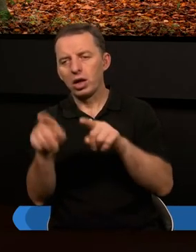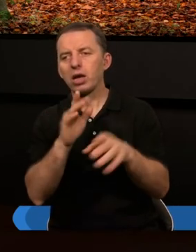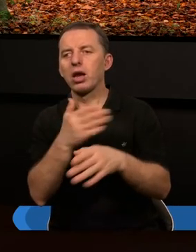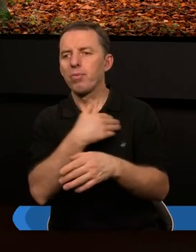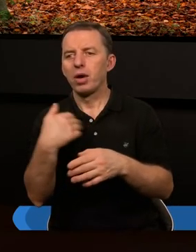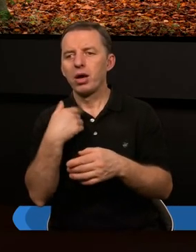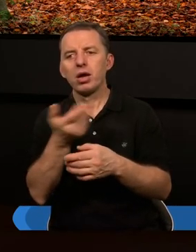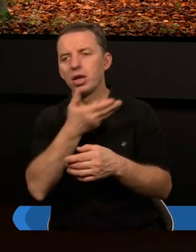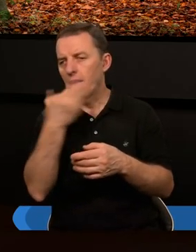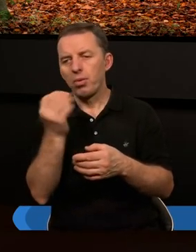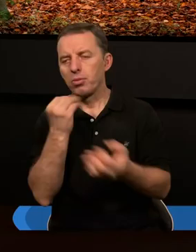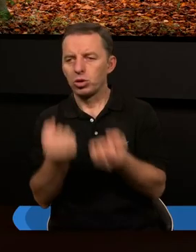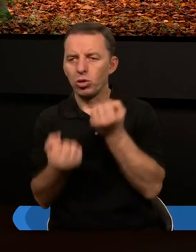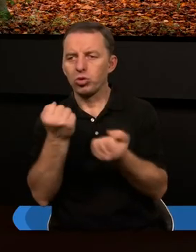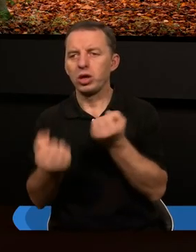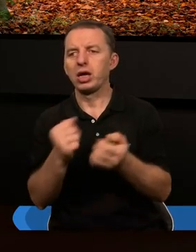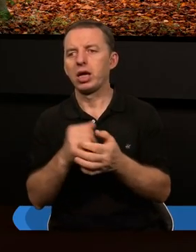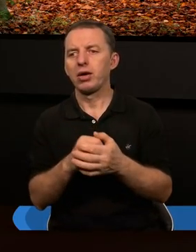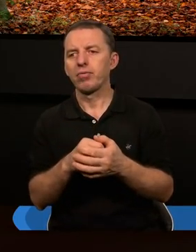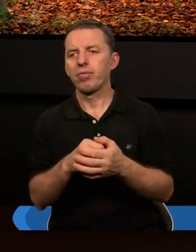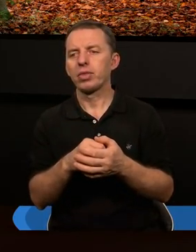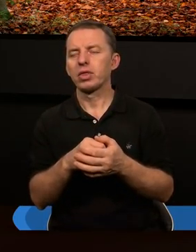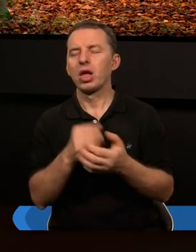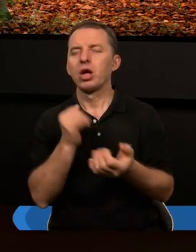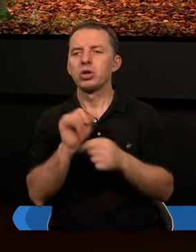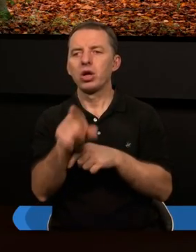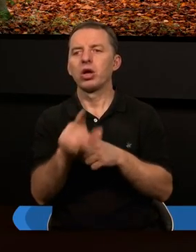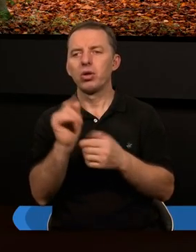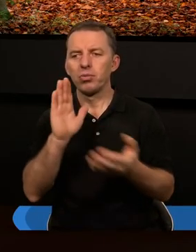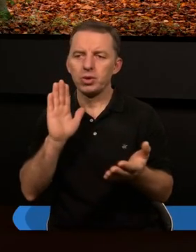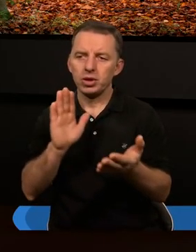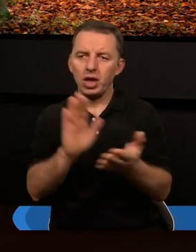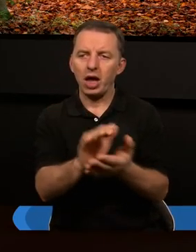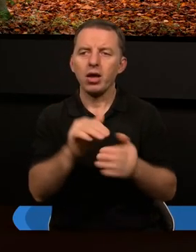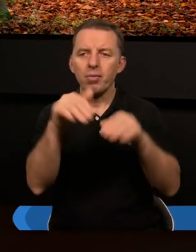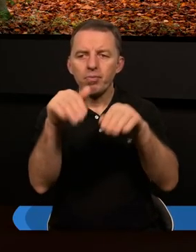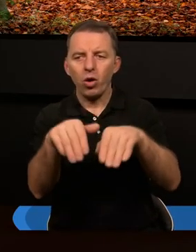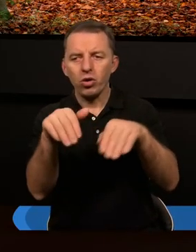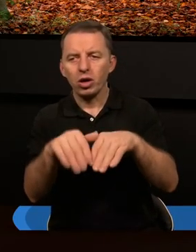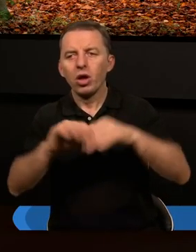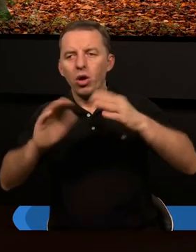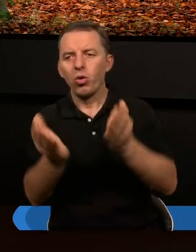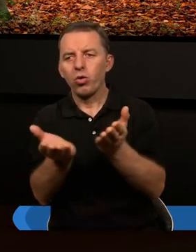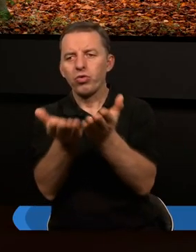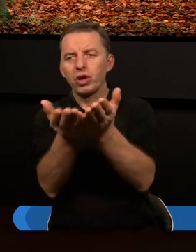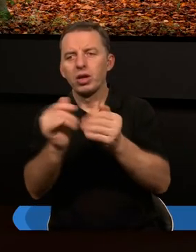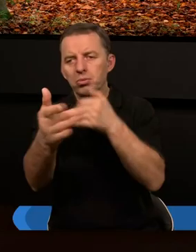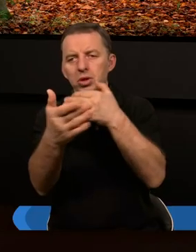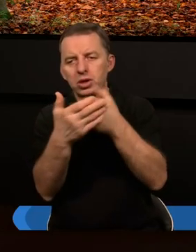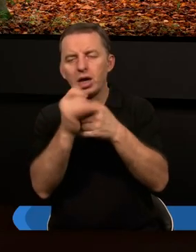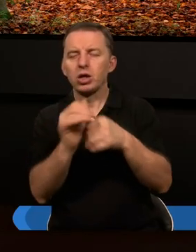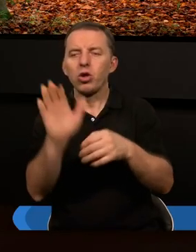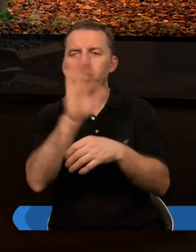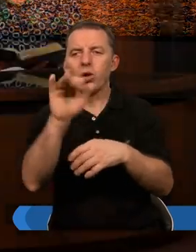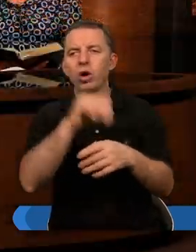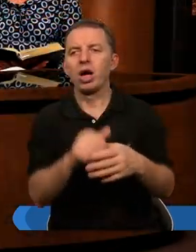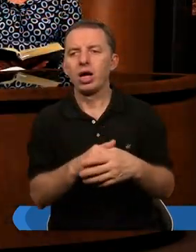że my mamy coraz trudniej i że to jest coraz mniej możliwe, to uświęcenie, zbliżanie się do Boga?